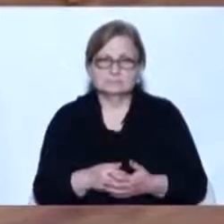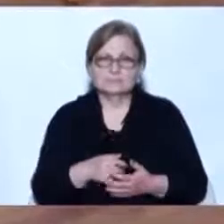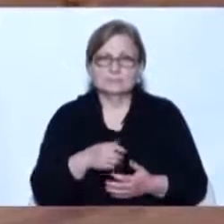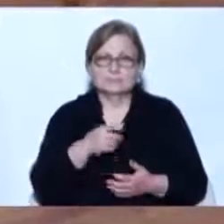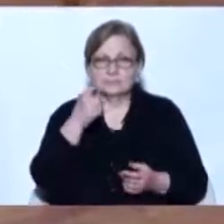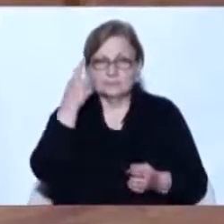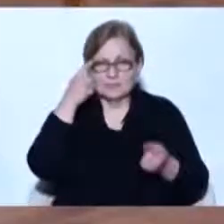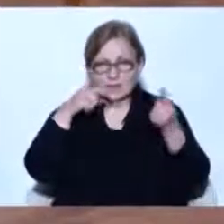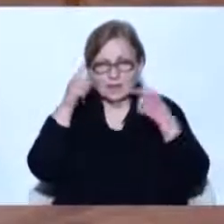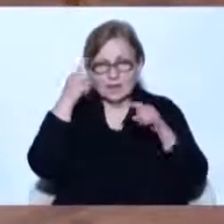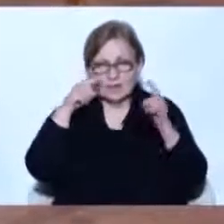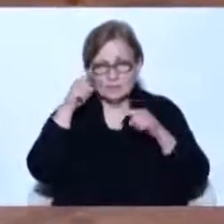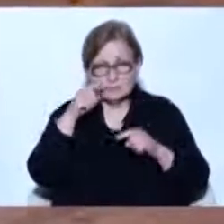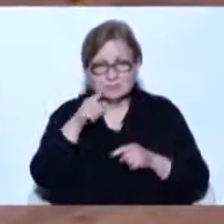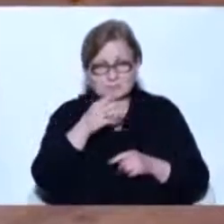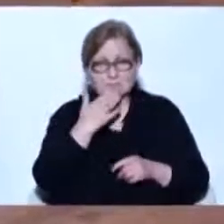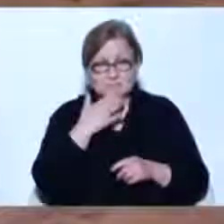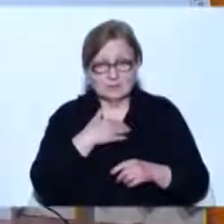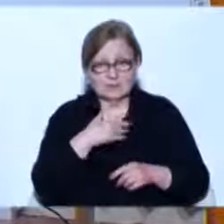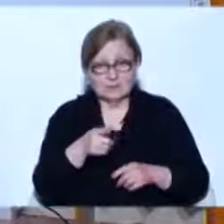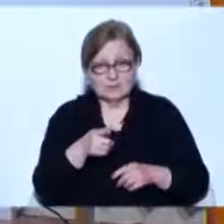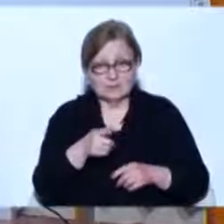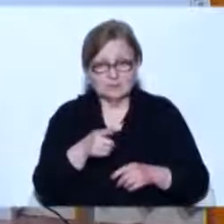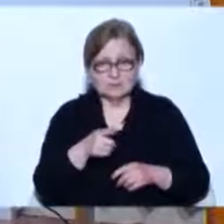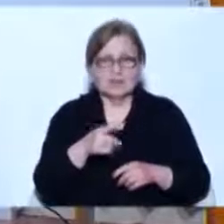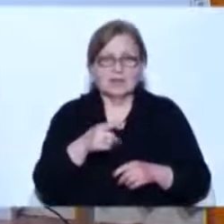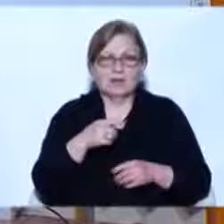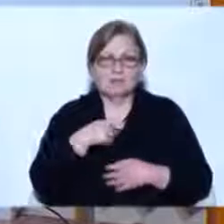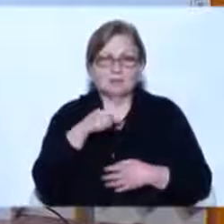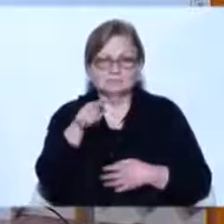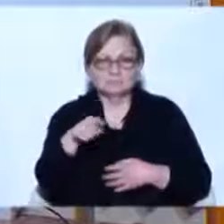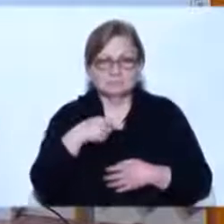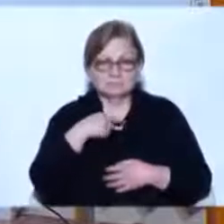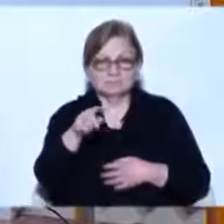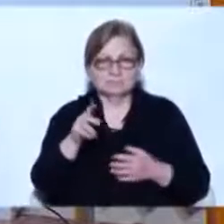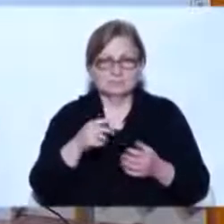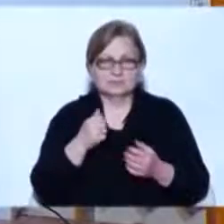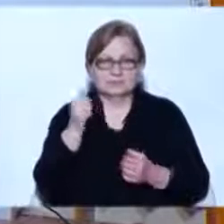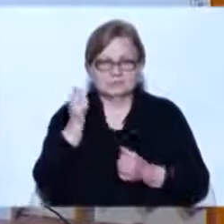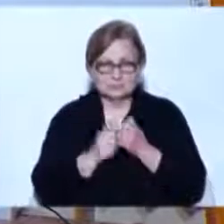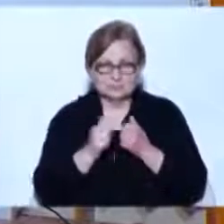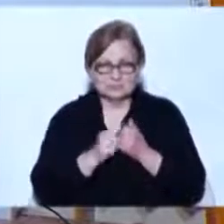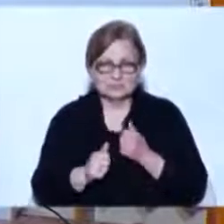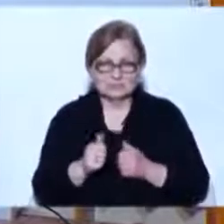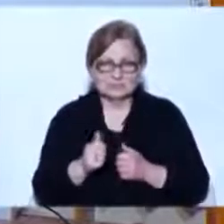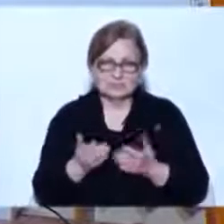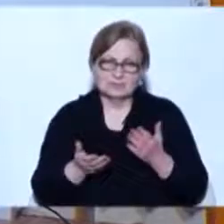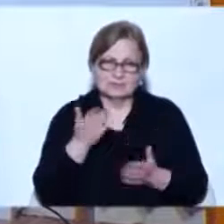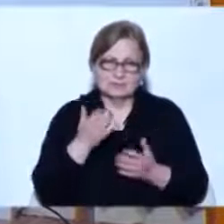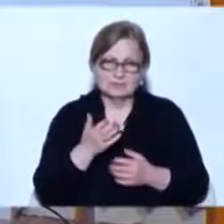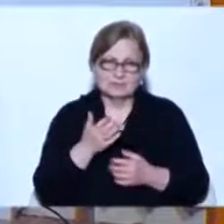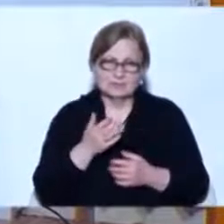გამოცანების გამოცნობა თუ გიყვარს, გათვლას თუ ამბობ ხშირად, ან